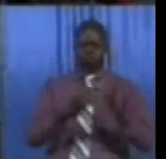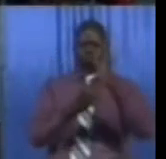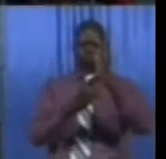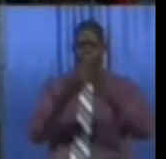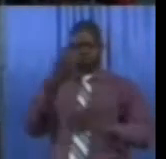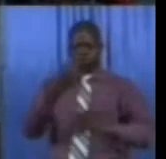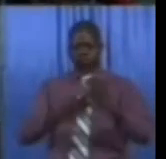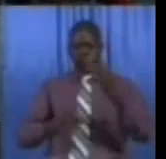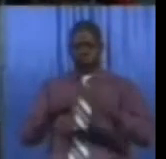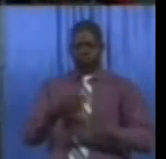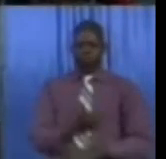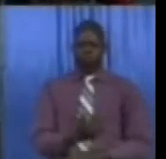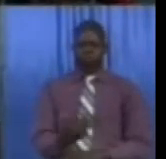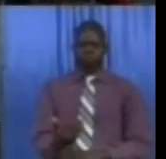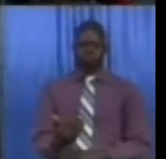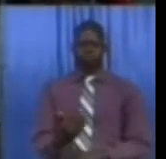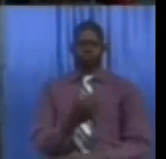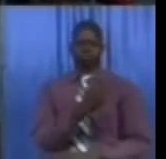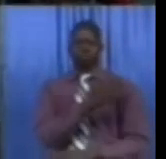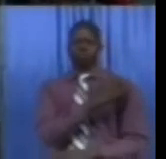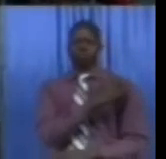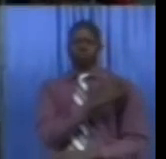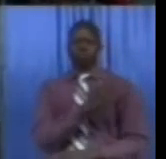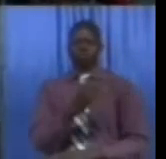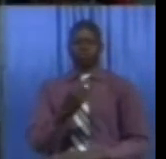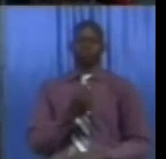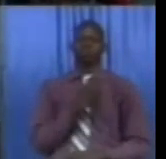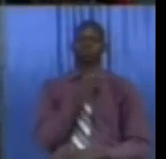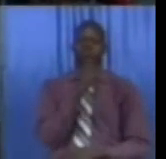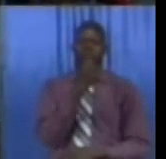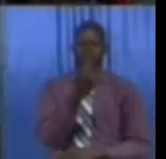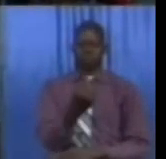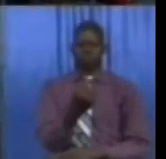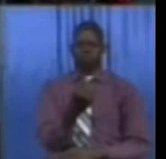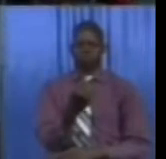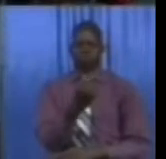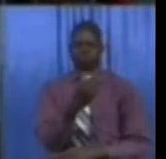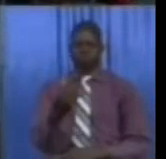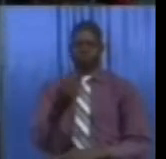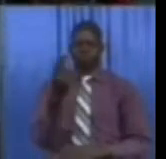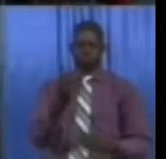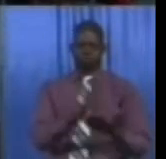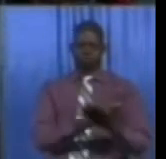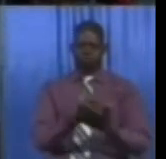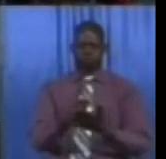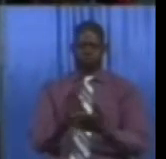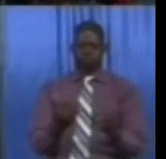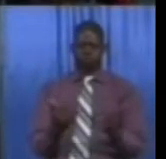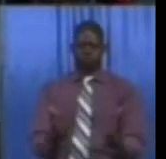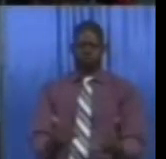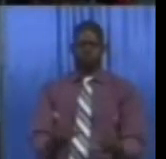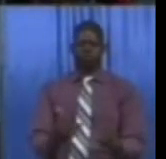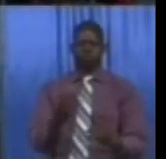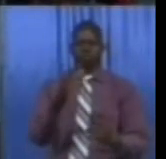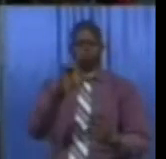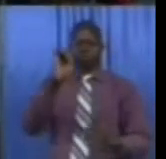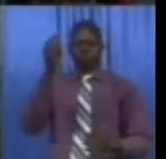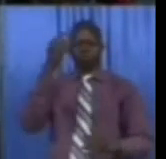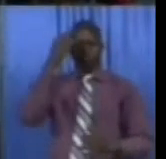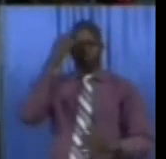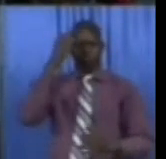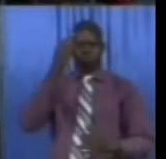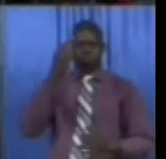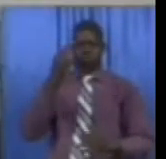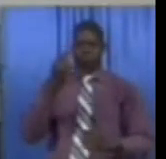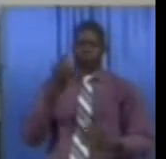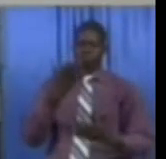chose. Et je l'ai dit il y a 2 semaines ici, le gouvernement est dans une très